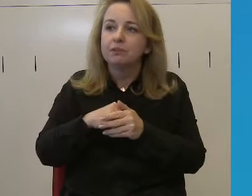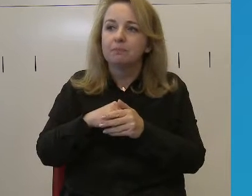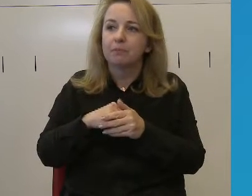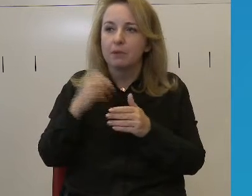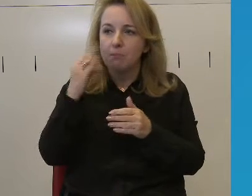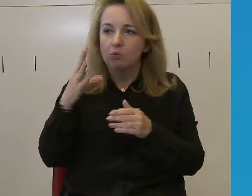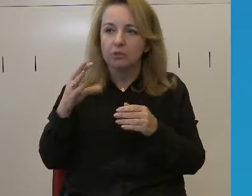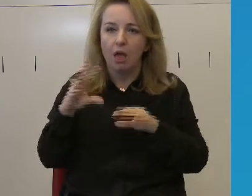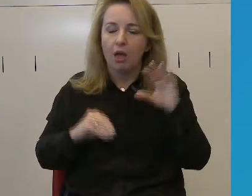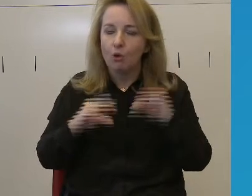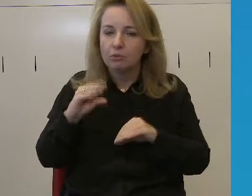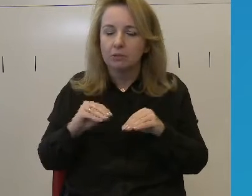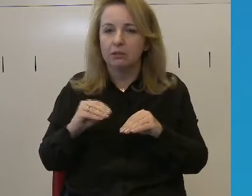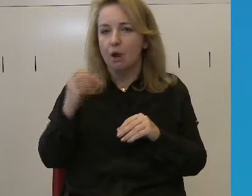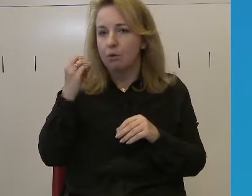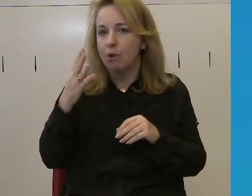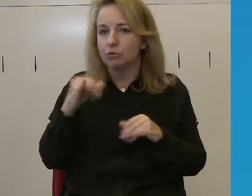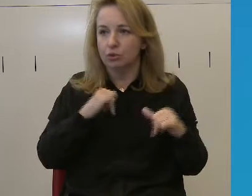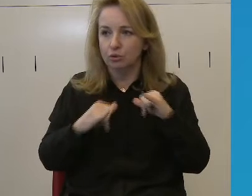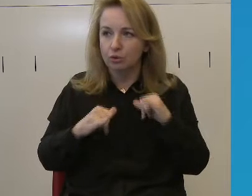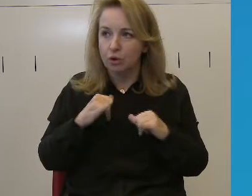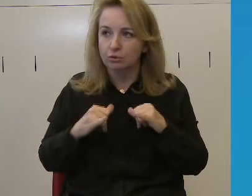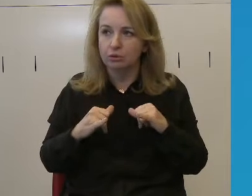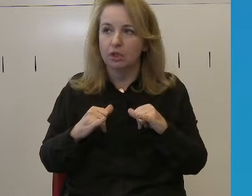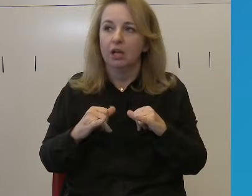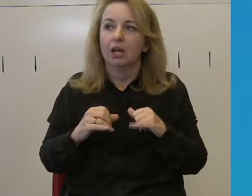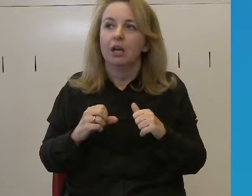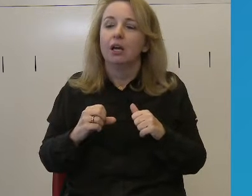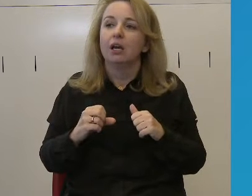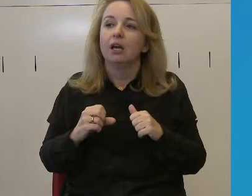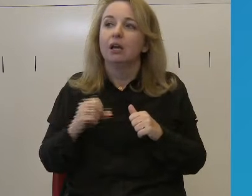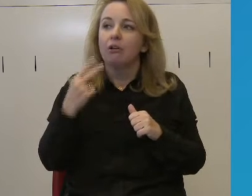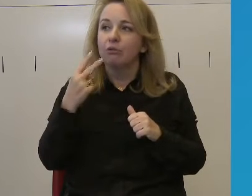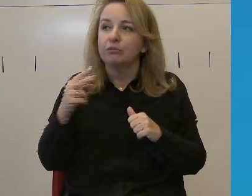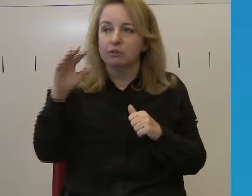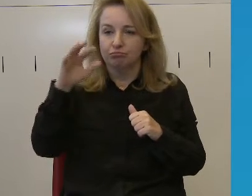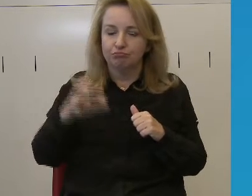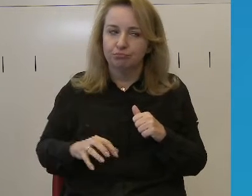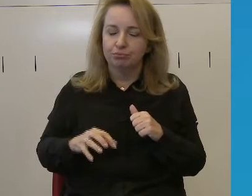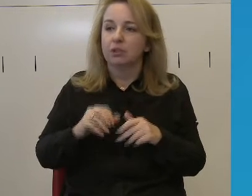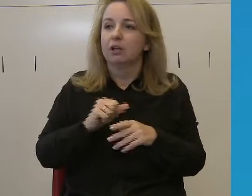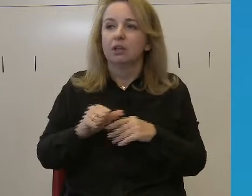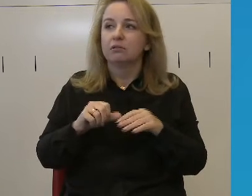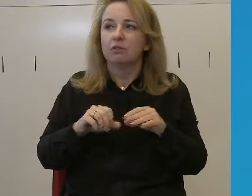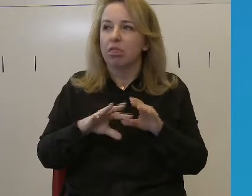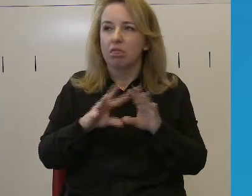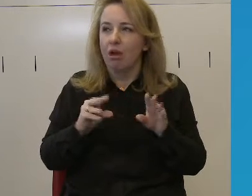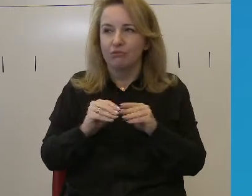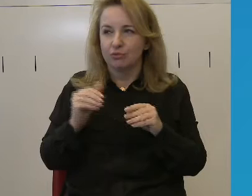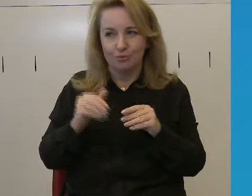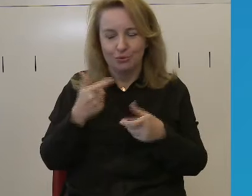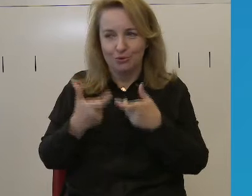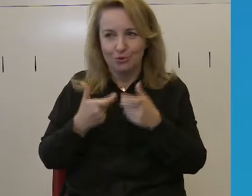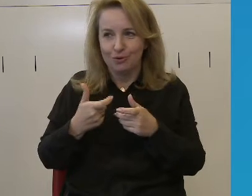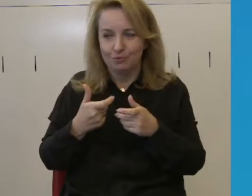czy Smart Government. Widzą Państwo choćby po tym slajdzie, że nie wszędzie jeszcze możemy posługiwać